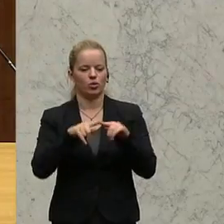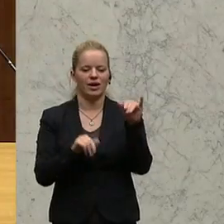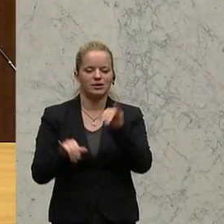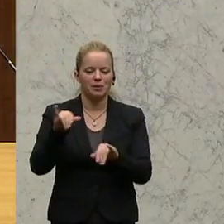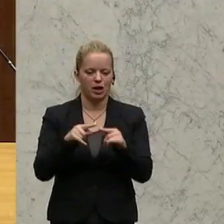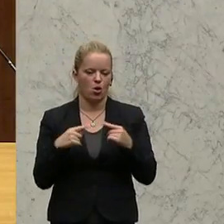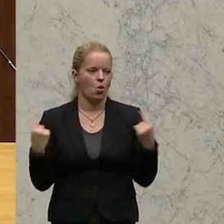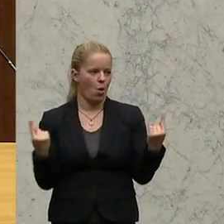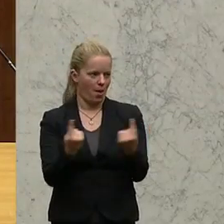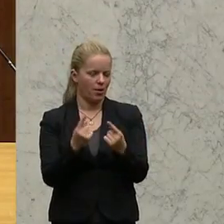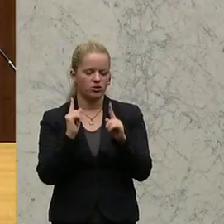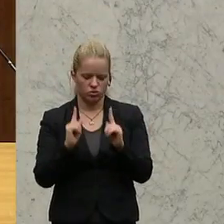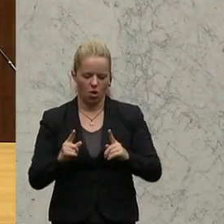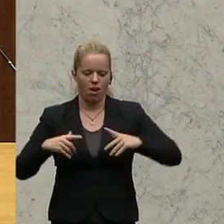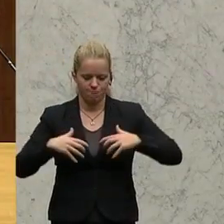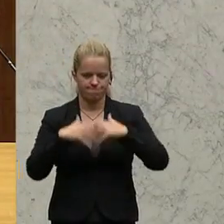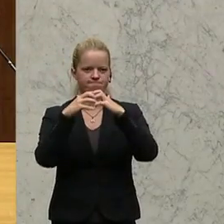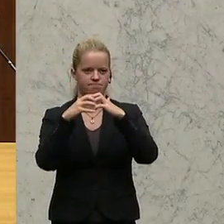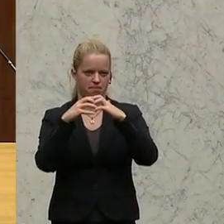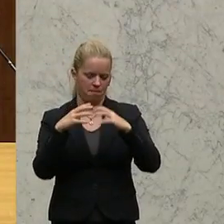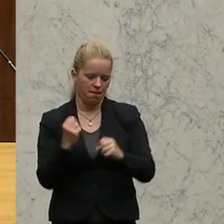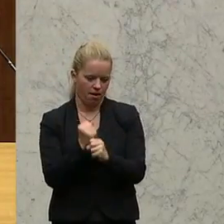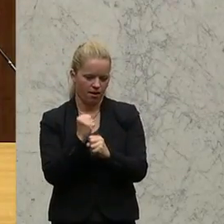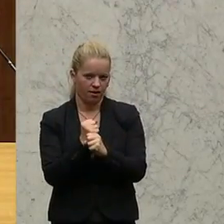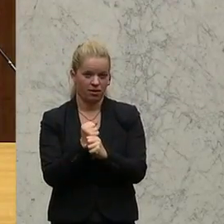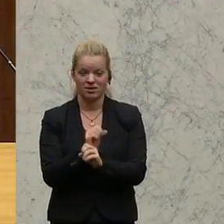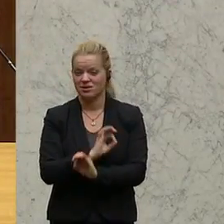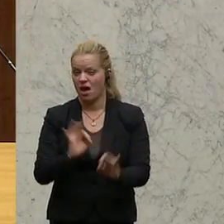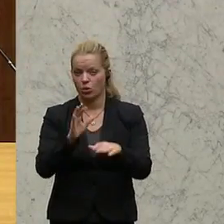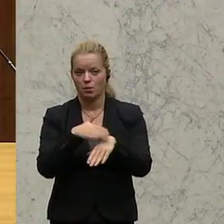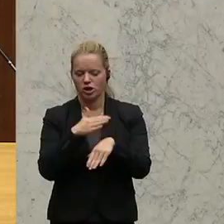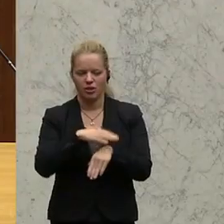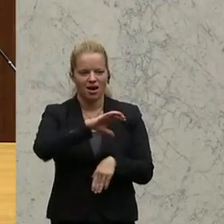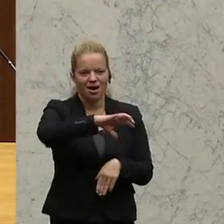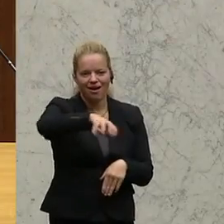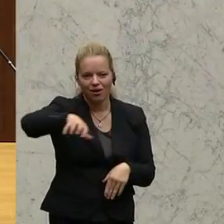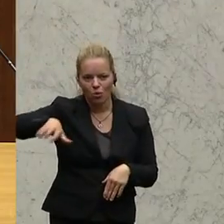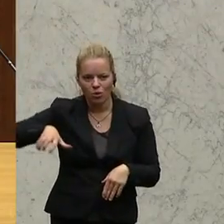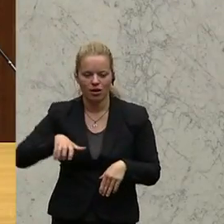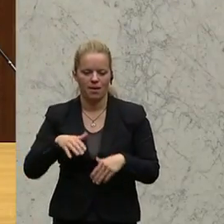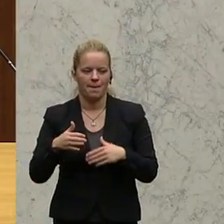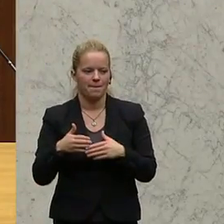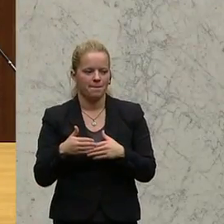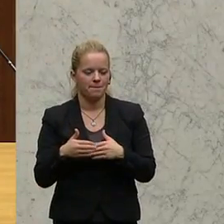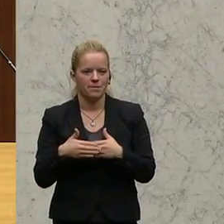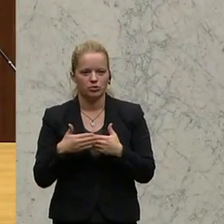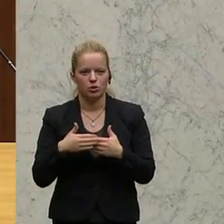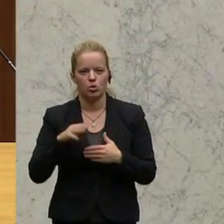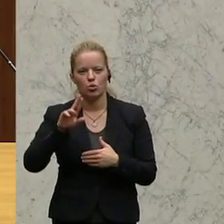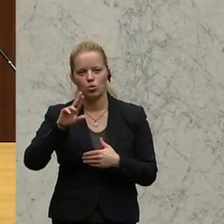Experimentierräumen. Da haben wir großartige Beispiele aus den Regionen. Ich nenne zum Beispiel die Othellos, die